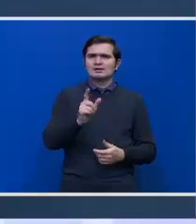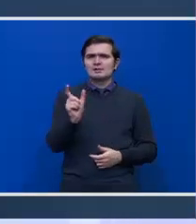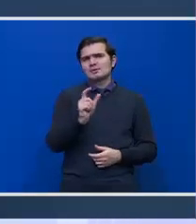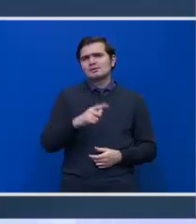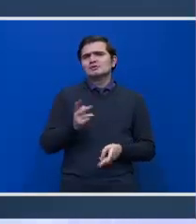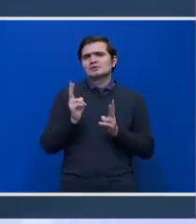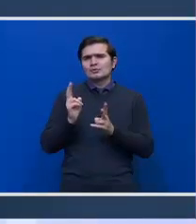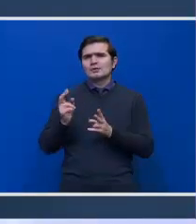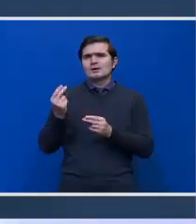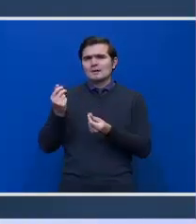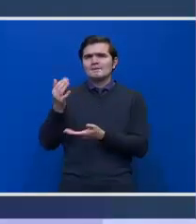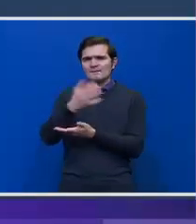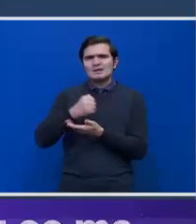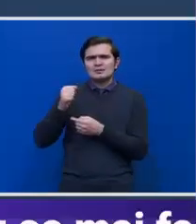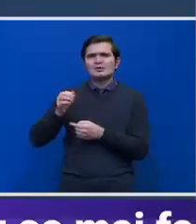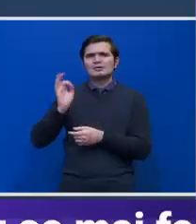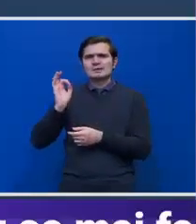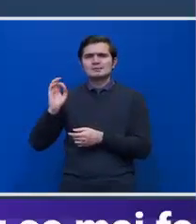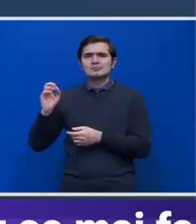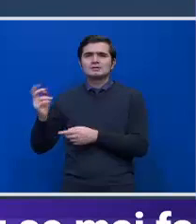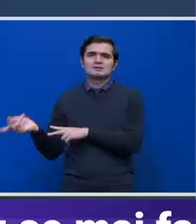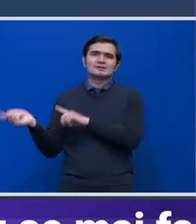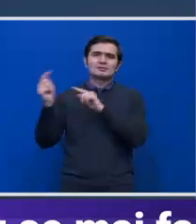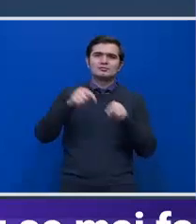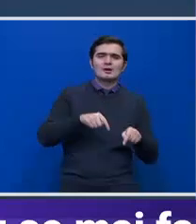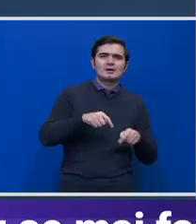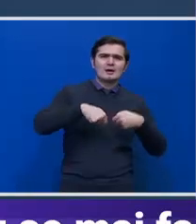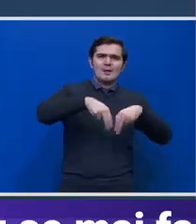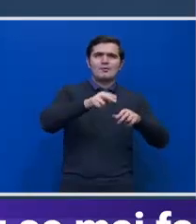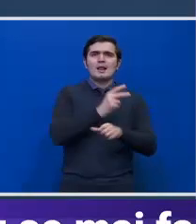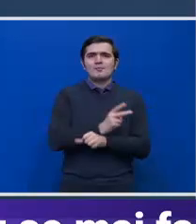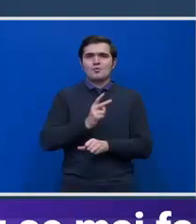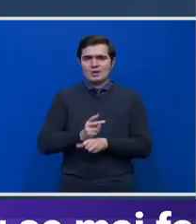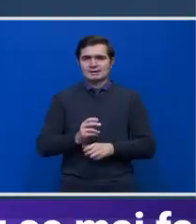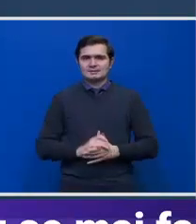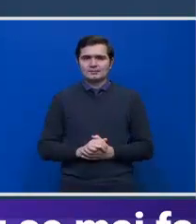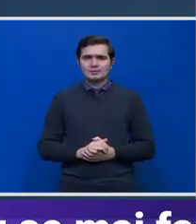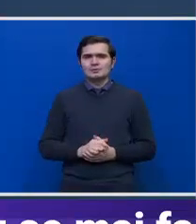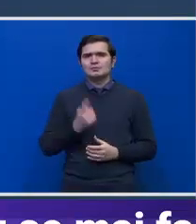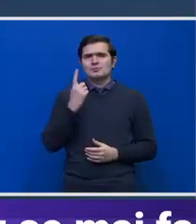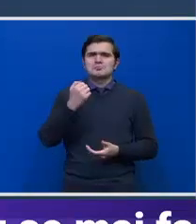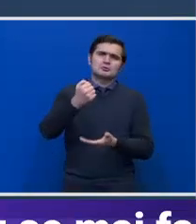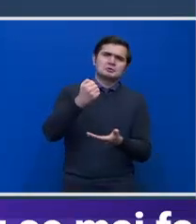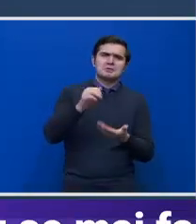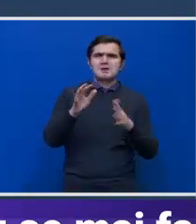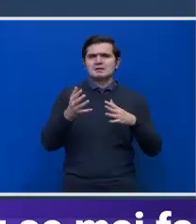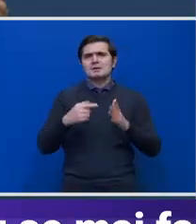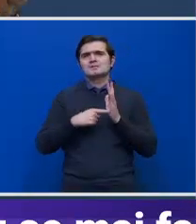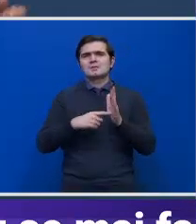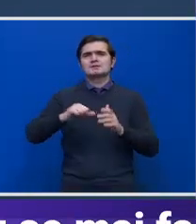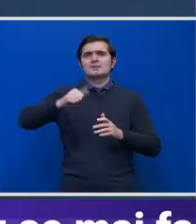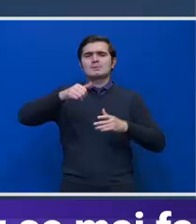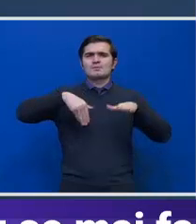întoarcă aceste venituri excepționale, să le zicem, înapoi către populație. Un buget estimativ a prezentat